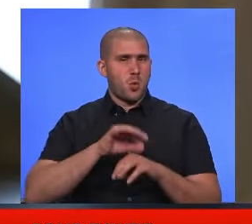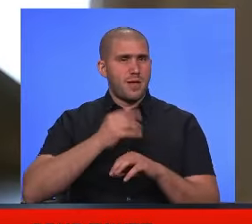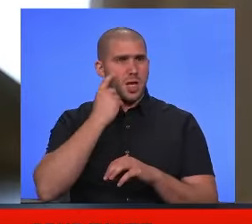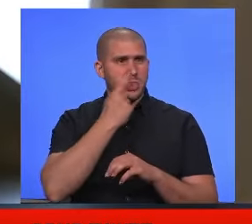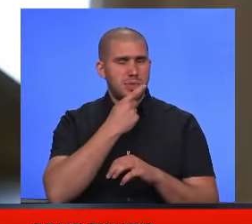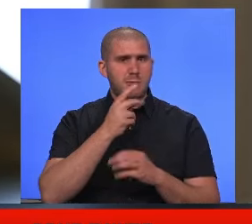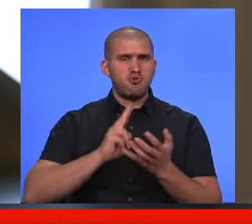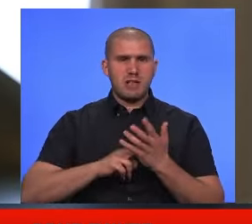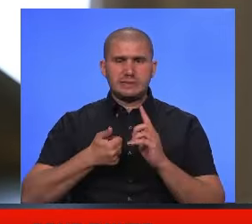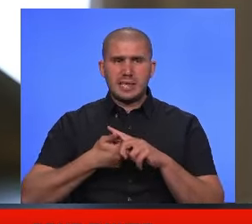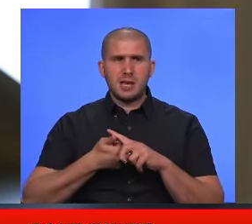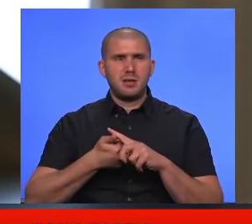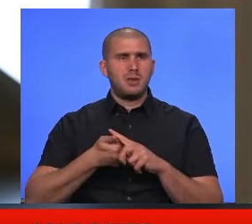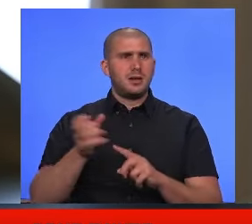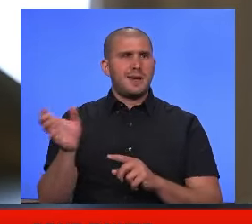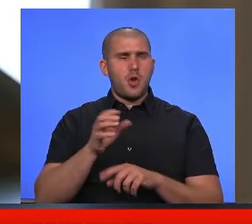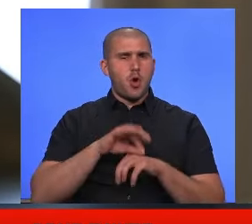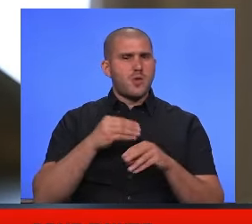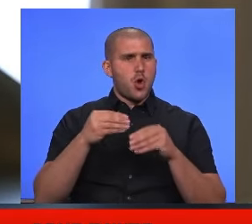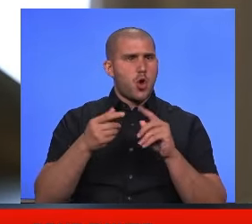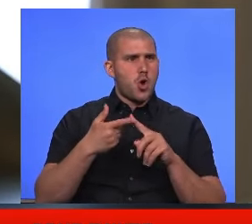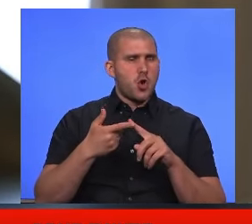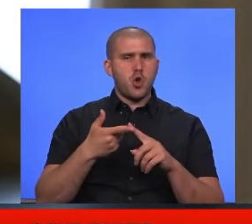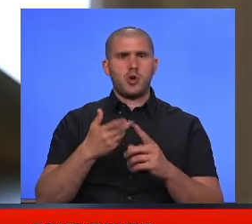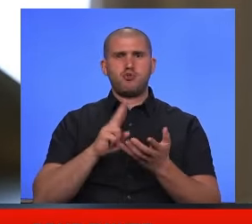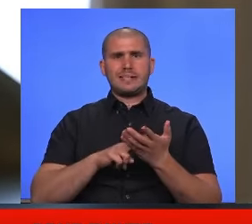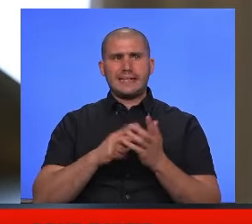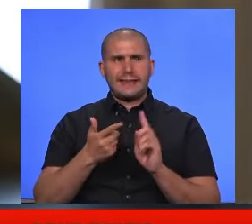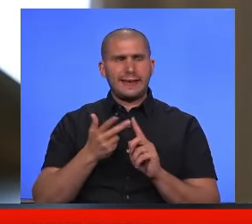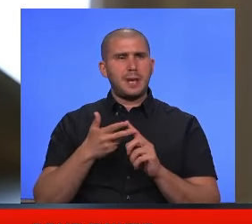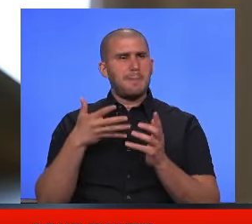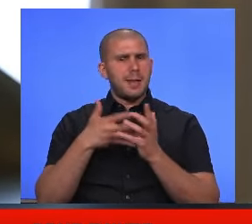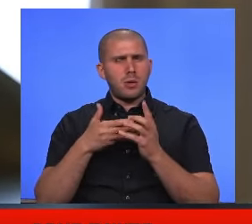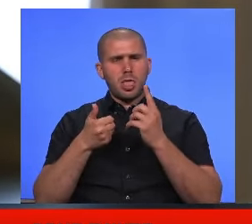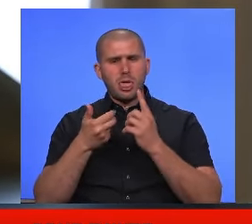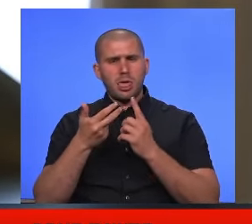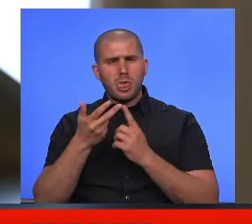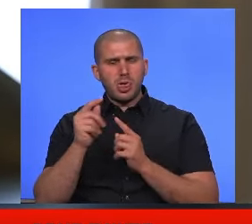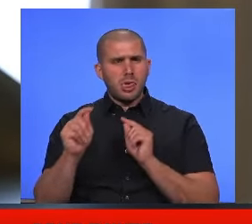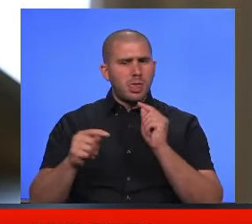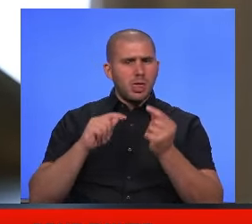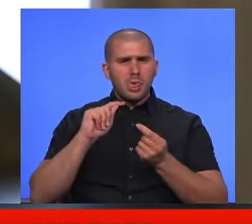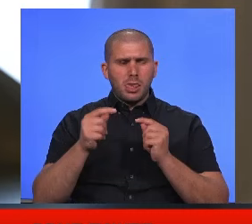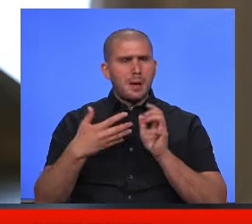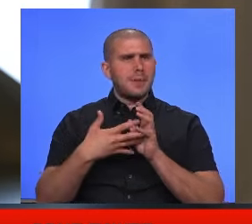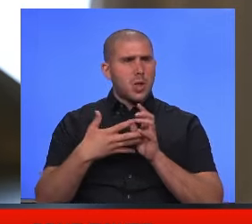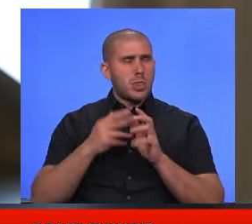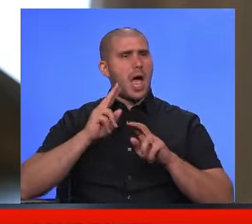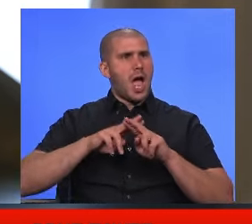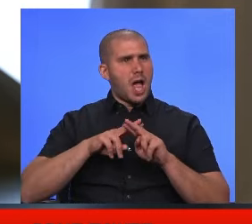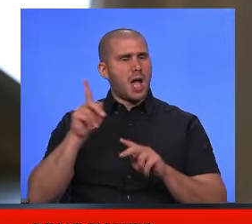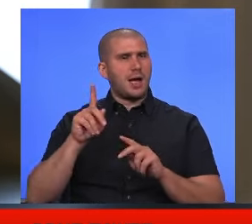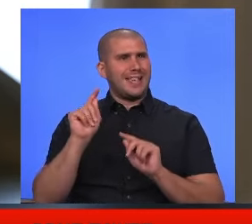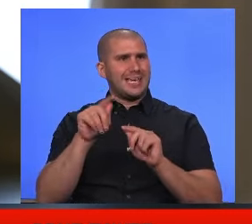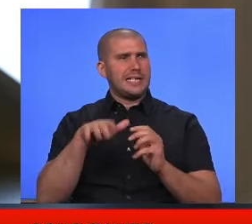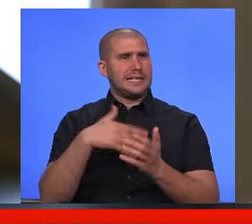צדק, הביאו רופא אור משערי צדק, ובדקו אותה וכל מיני בדיקות, ואז הגיעו